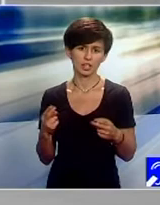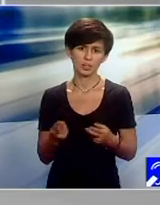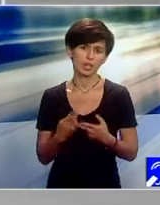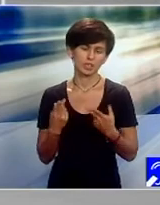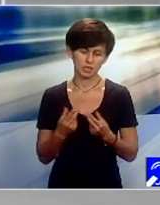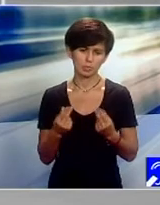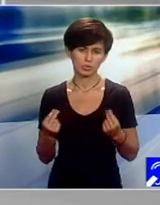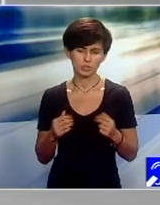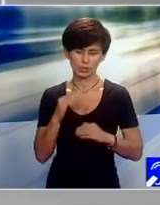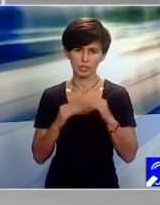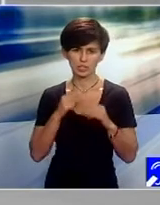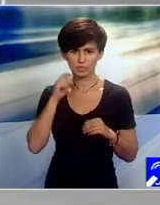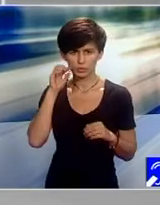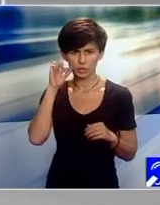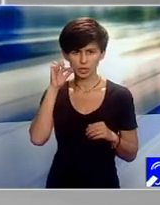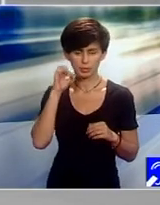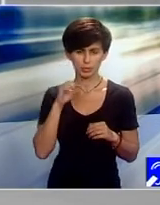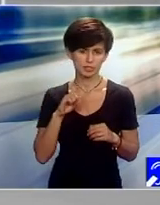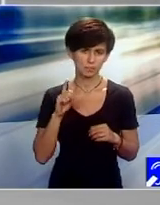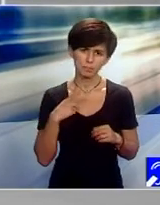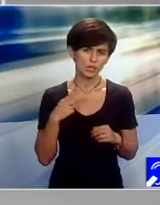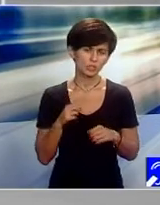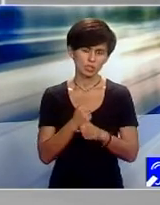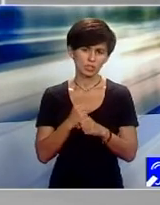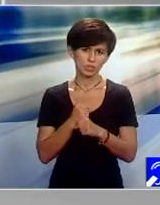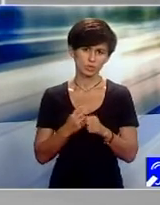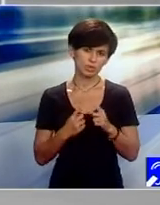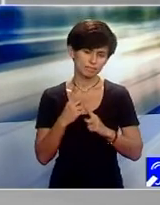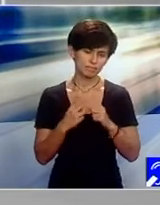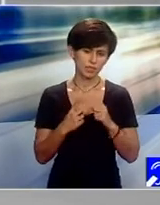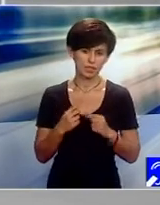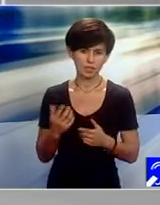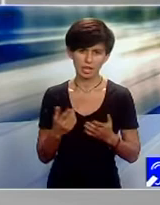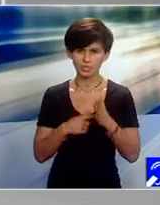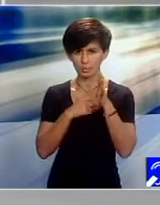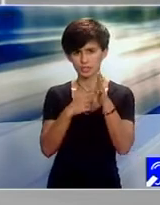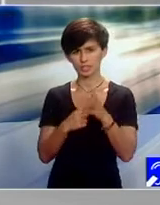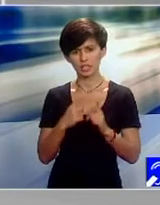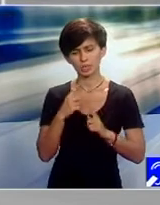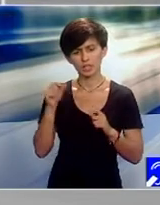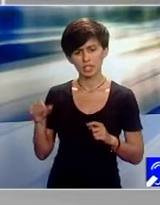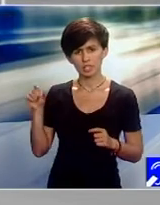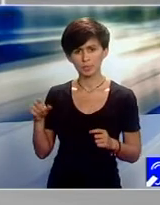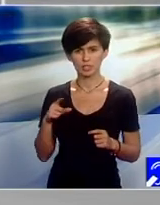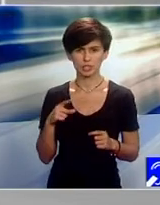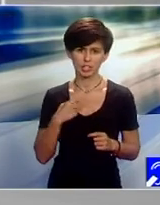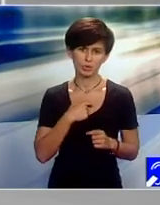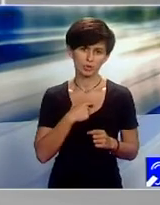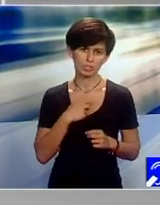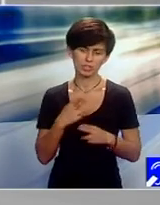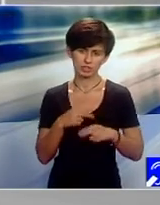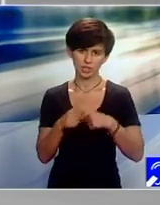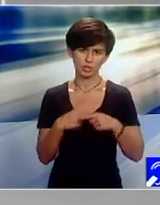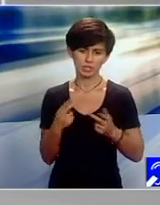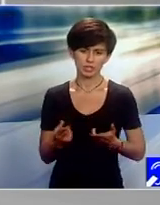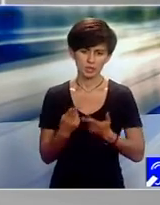arate că o anumită categorie de persoane ar fi mai predispuse, însă bolile coronariene sau